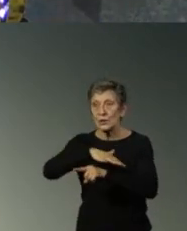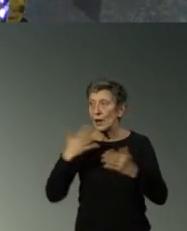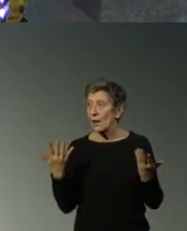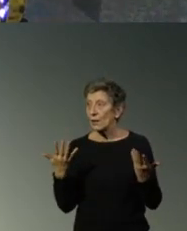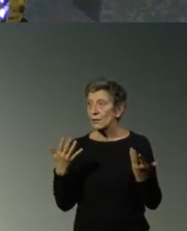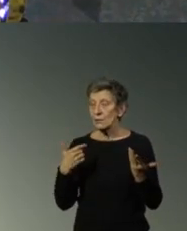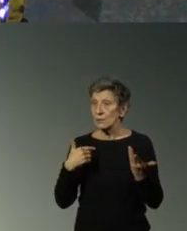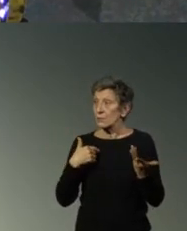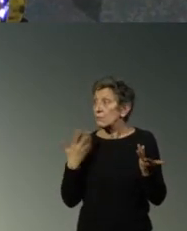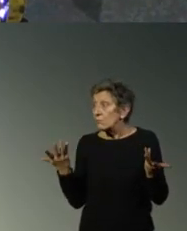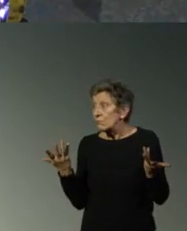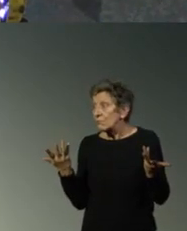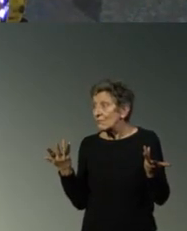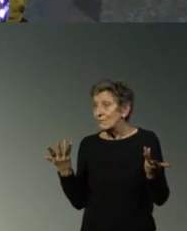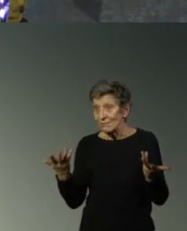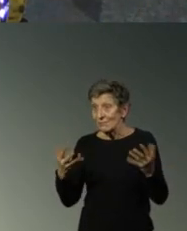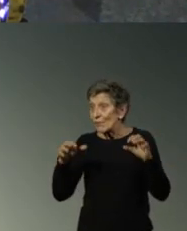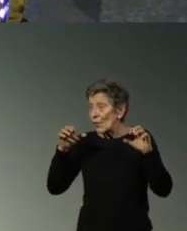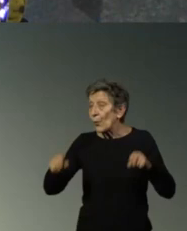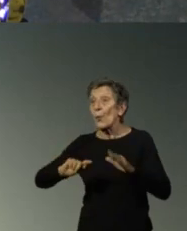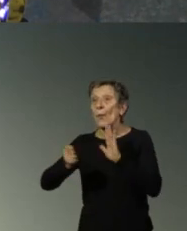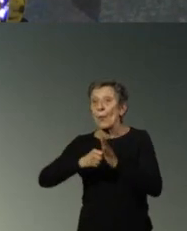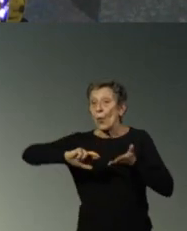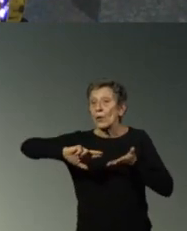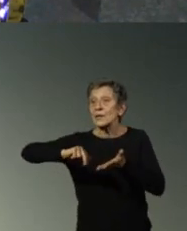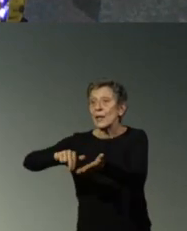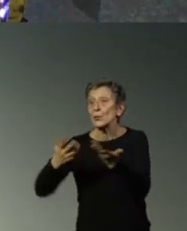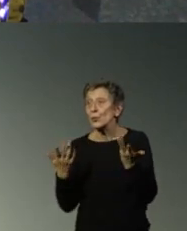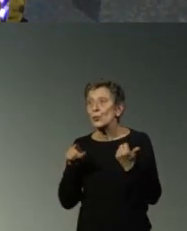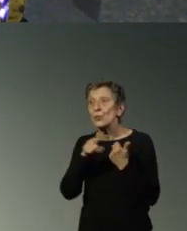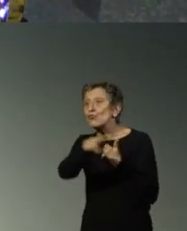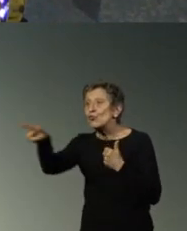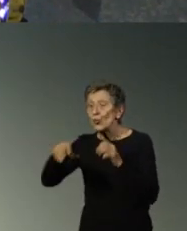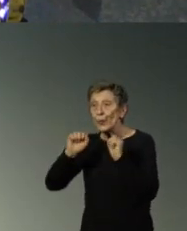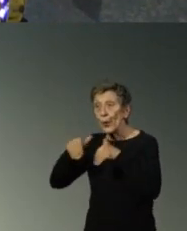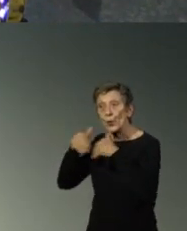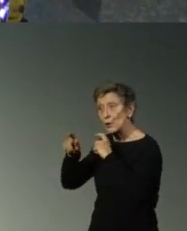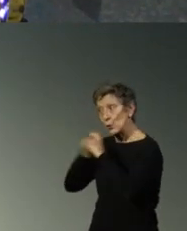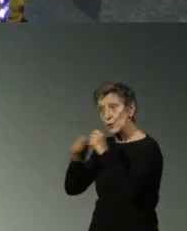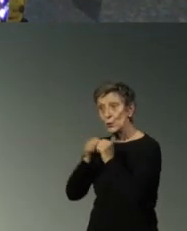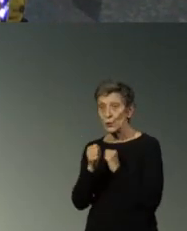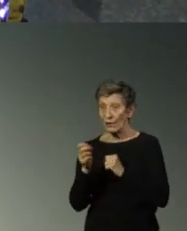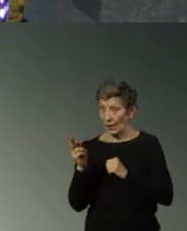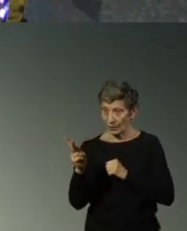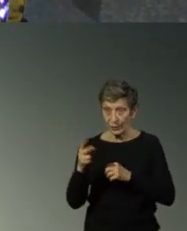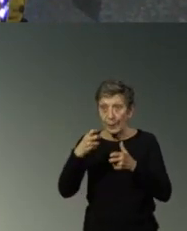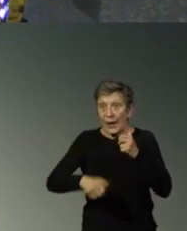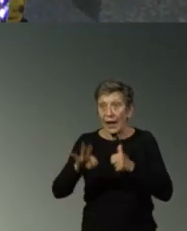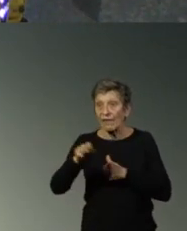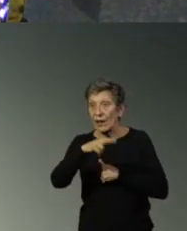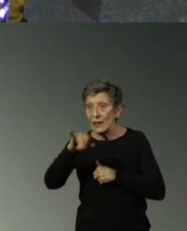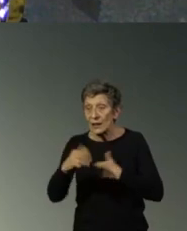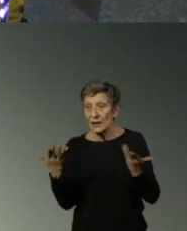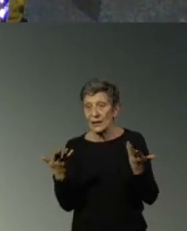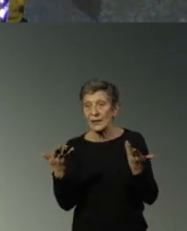à continuer cette discussion au moment de la dédicace avec Pierre et avec Fanny. Et je vous rappelle qu'il